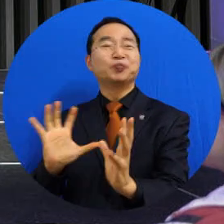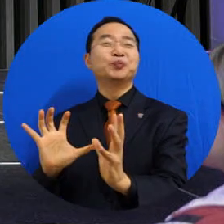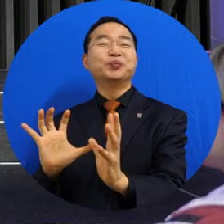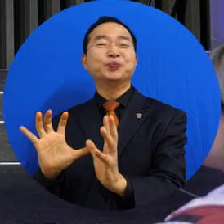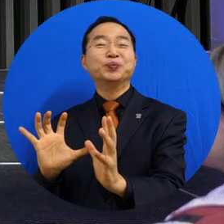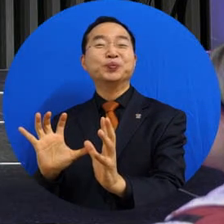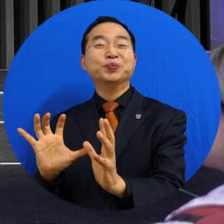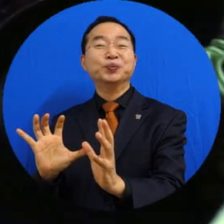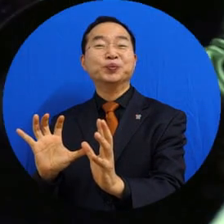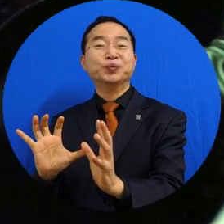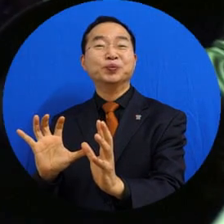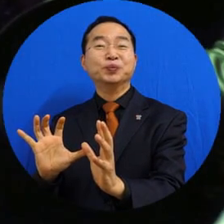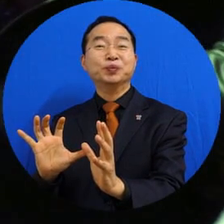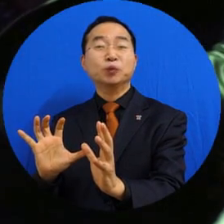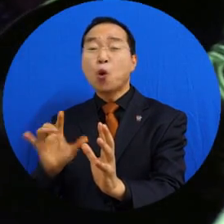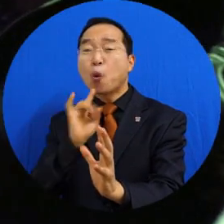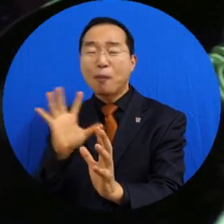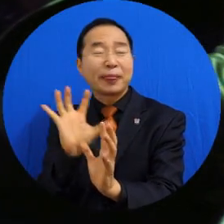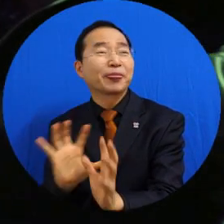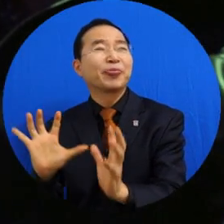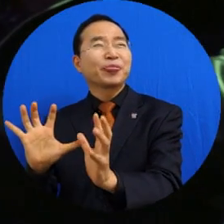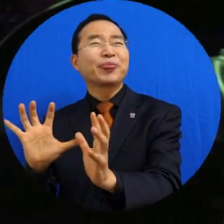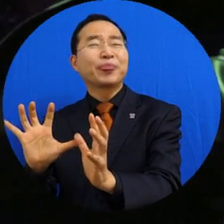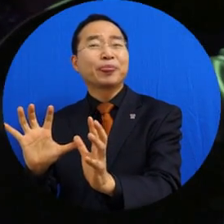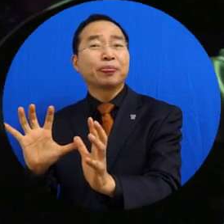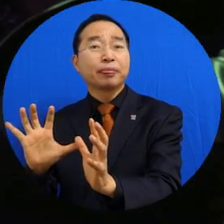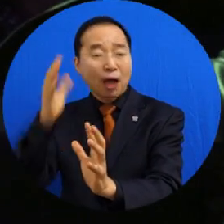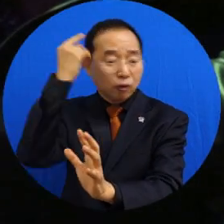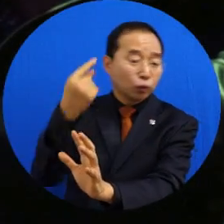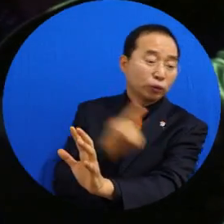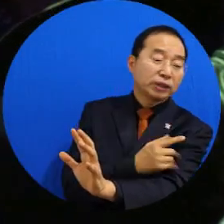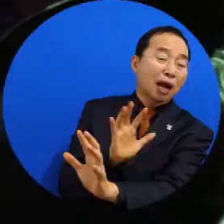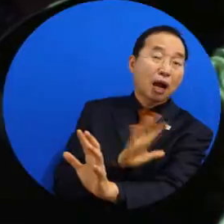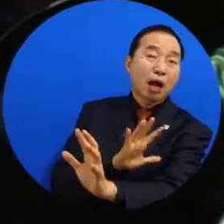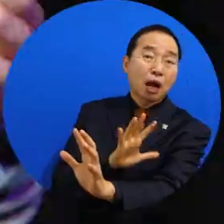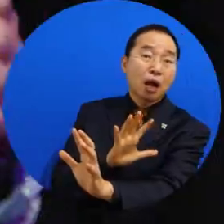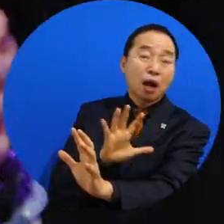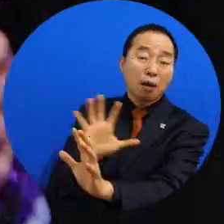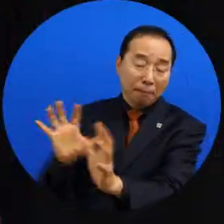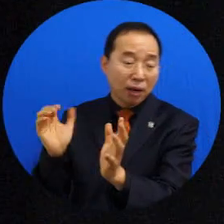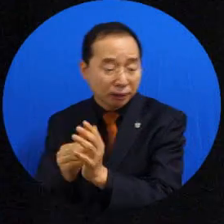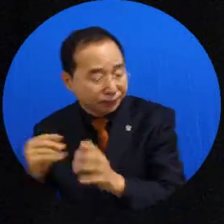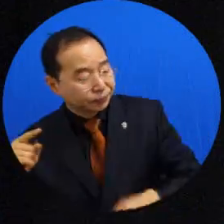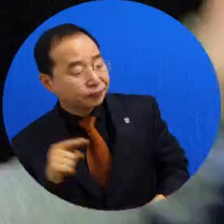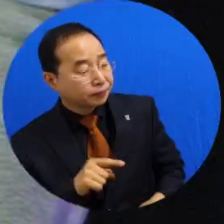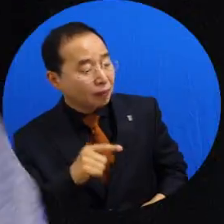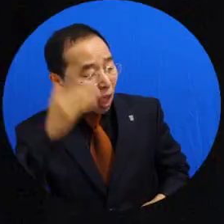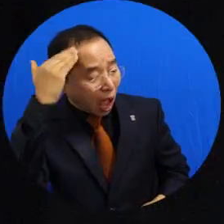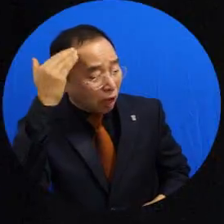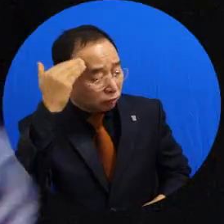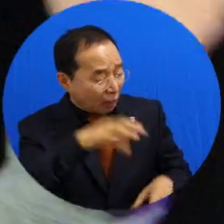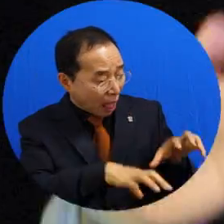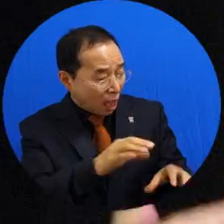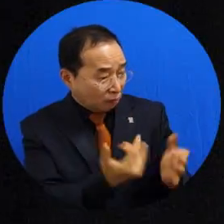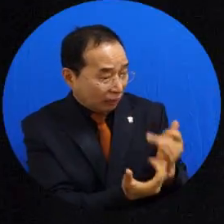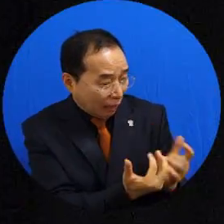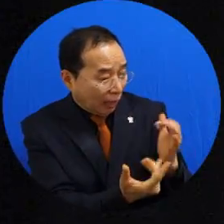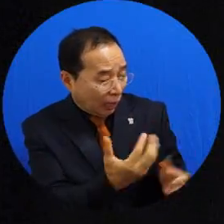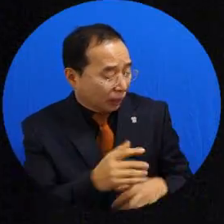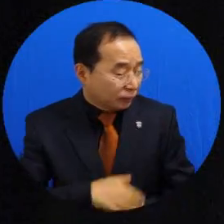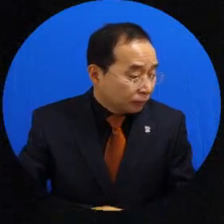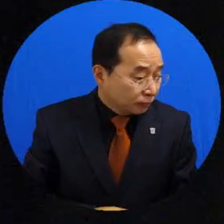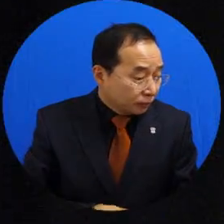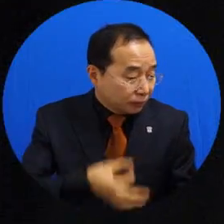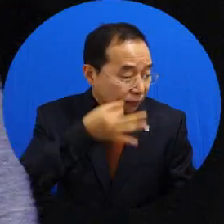치고 72시간 동안 여기만 지키고 있었어요. 네. 그리고 저 멀리서 불타오르는 코리아타운의